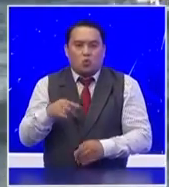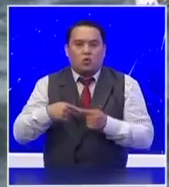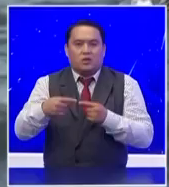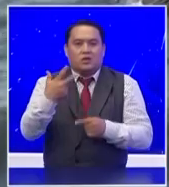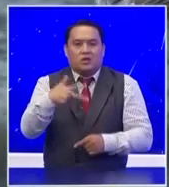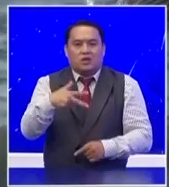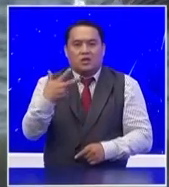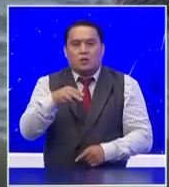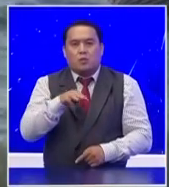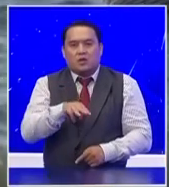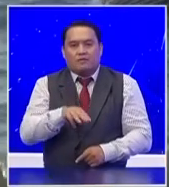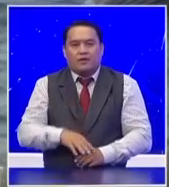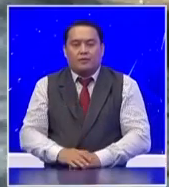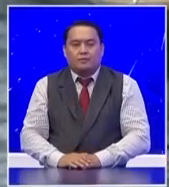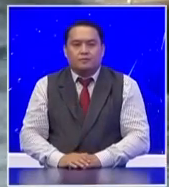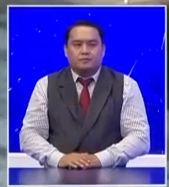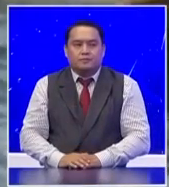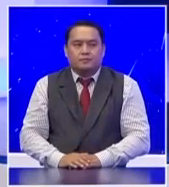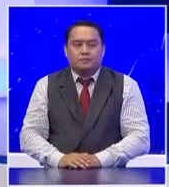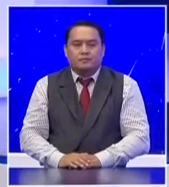– 33 метров.